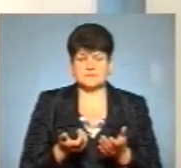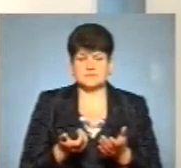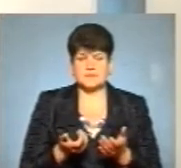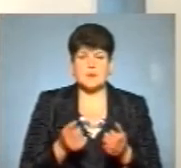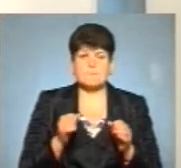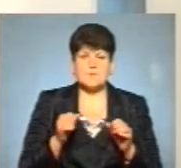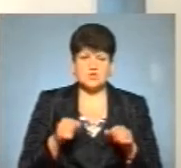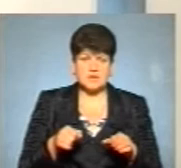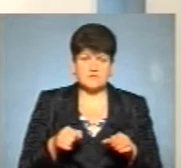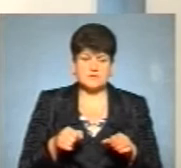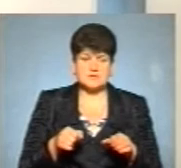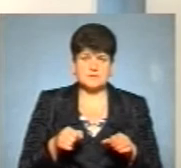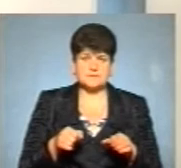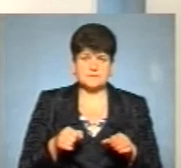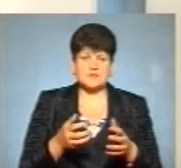можливостей